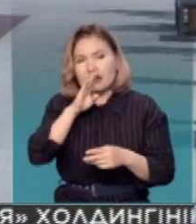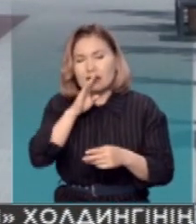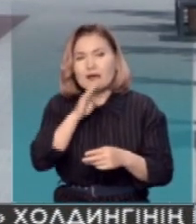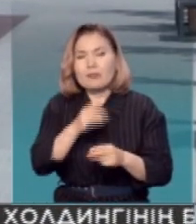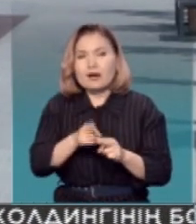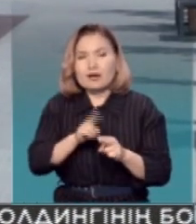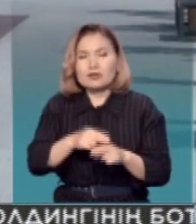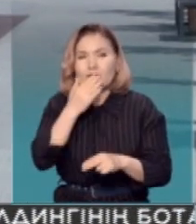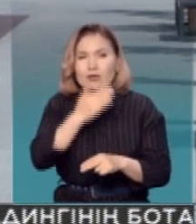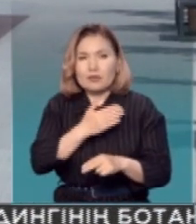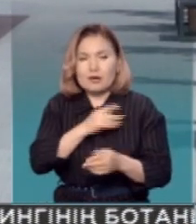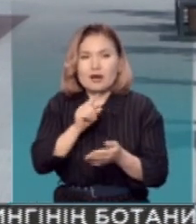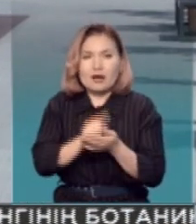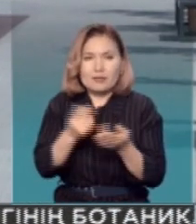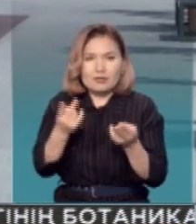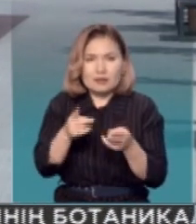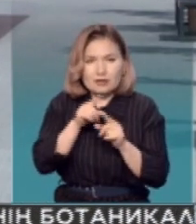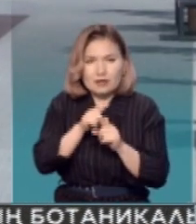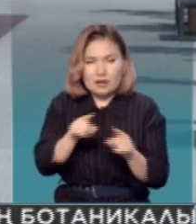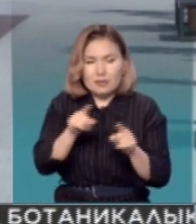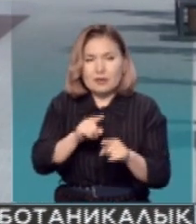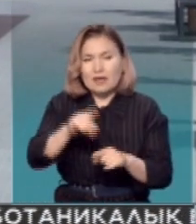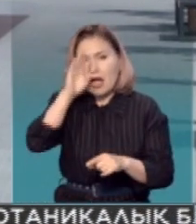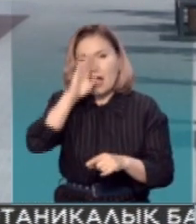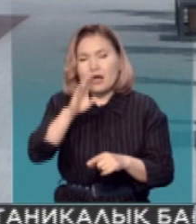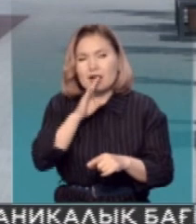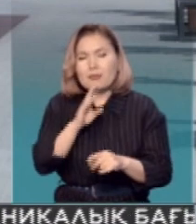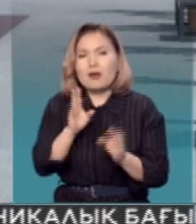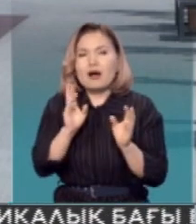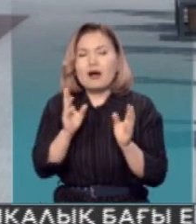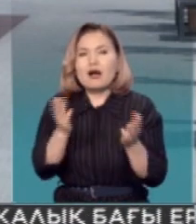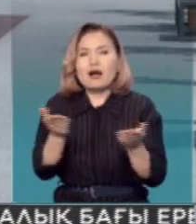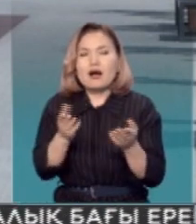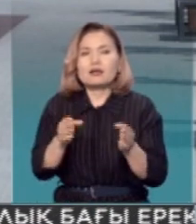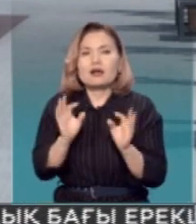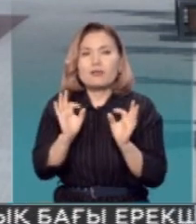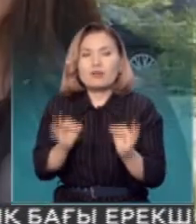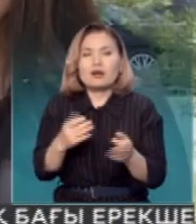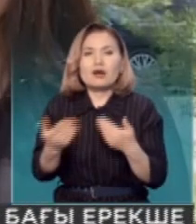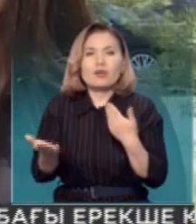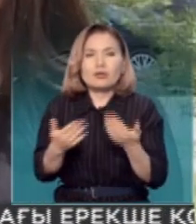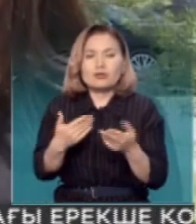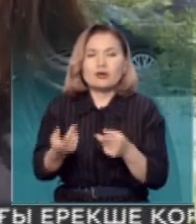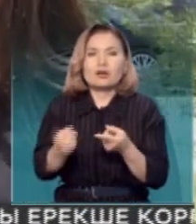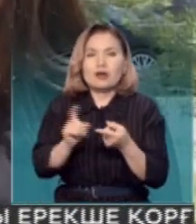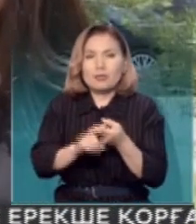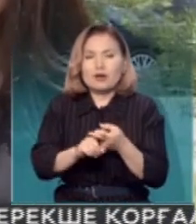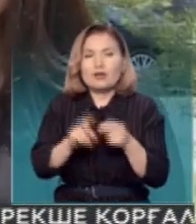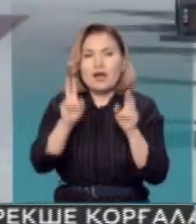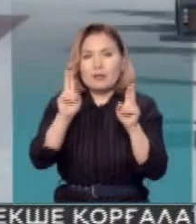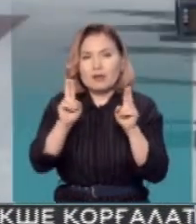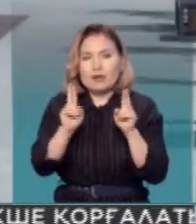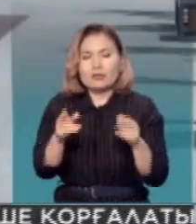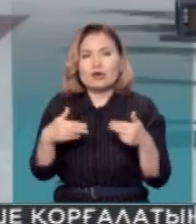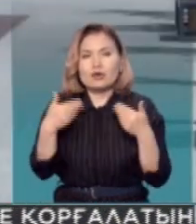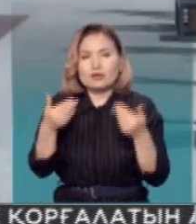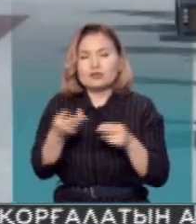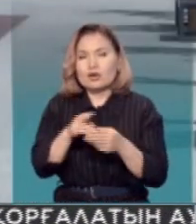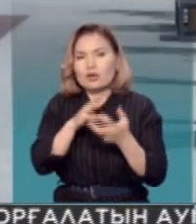әкені қабылдауға үндеймін. Үшінші, әкемен қалай дұрыс қарым-қатынас құру керек екенін жолын ұсынамын.